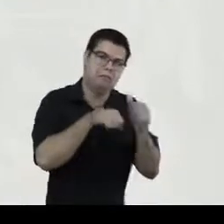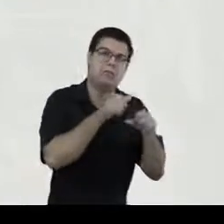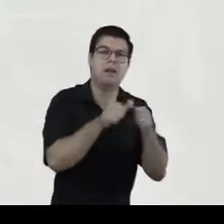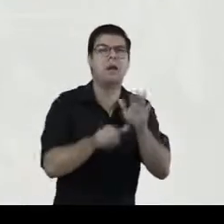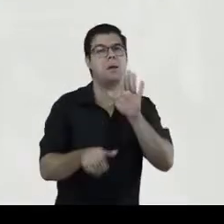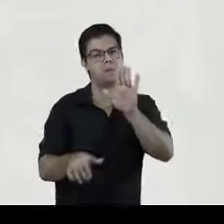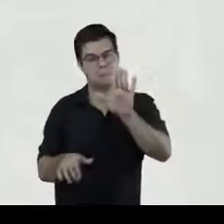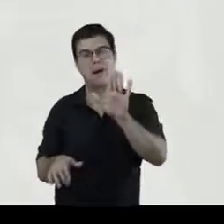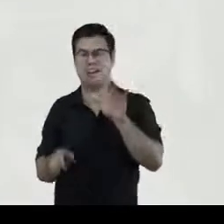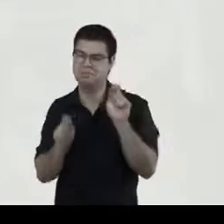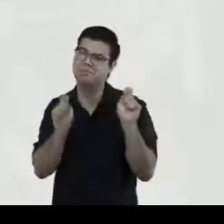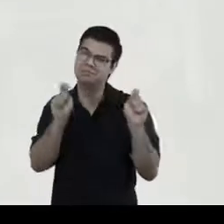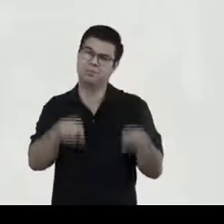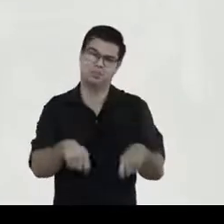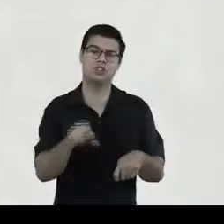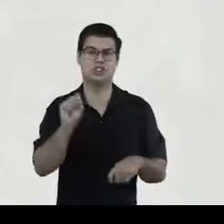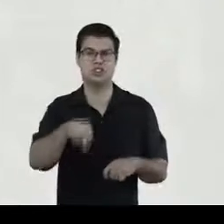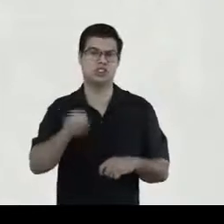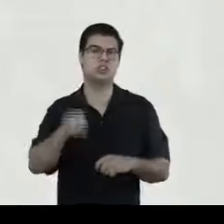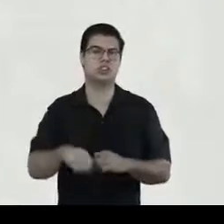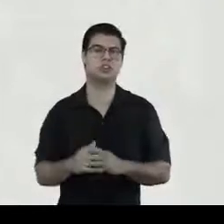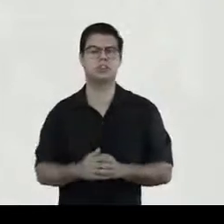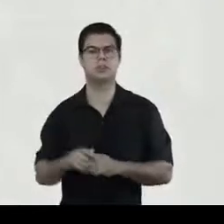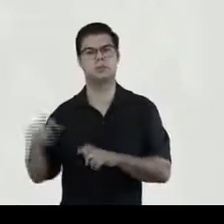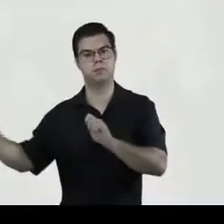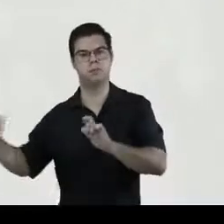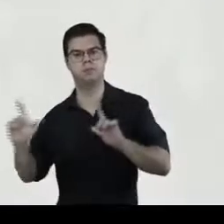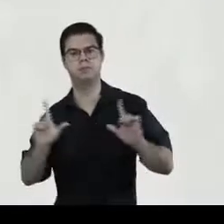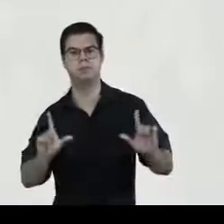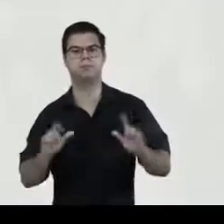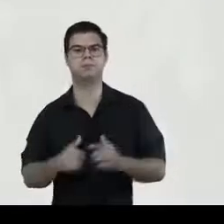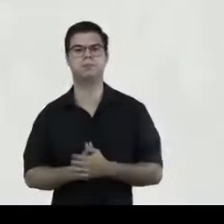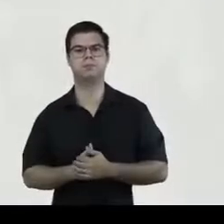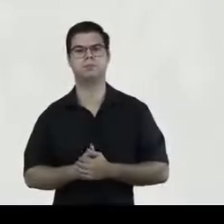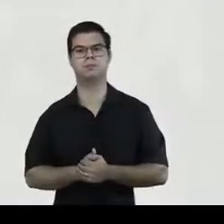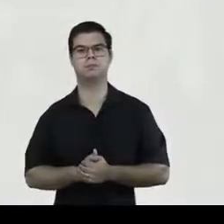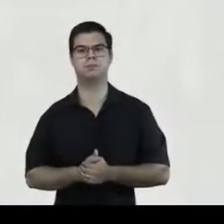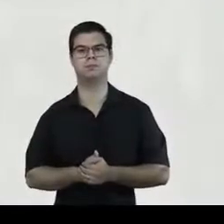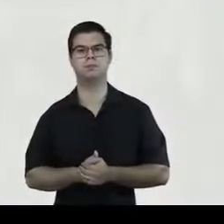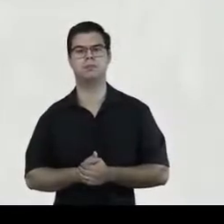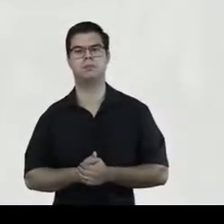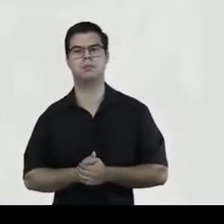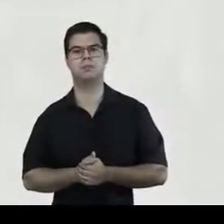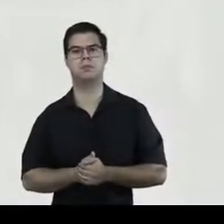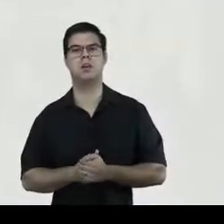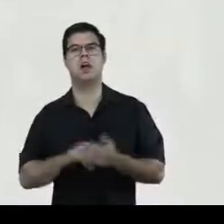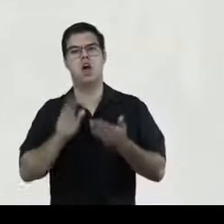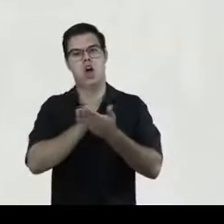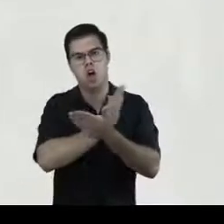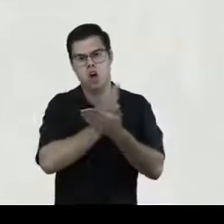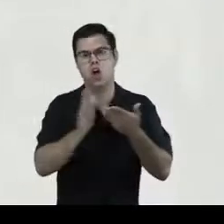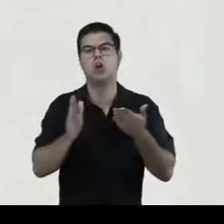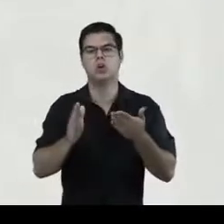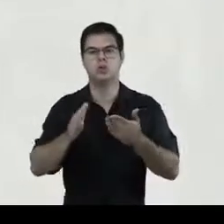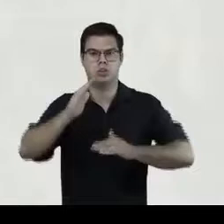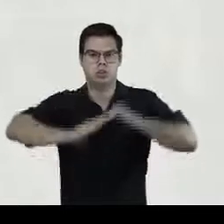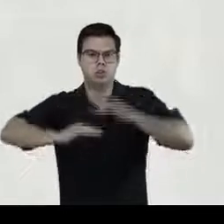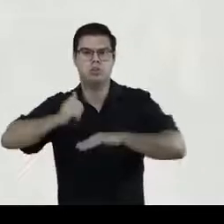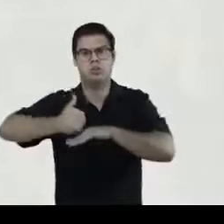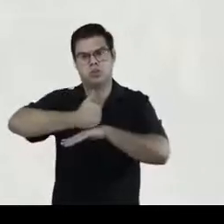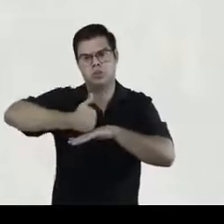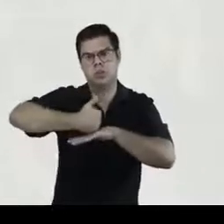Et que certains bibliothécaires se font escroquer,